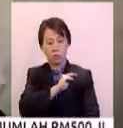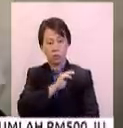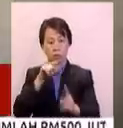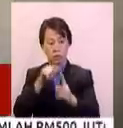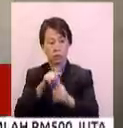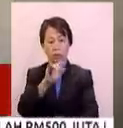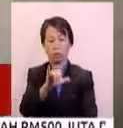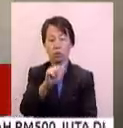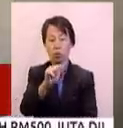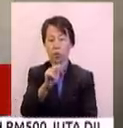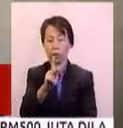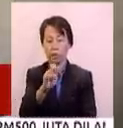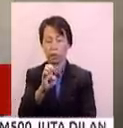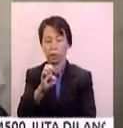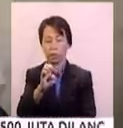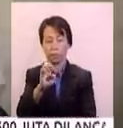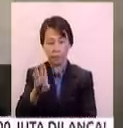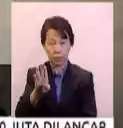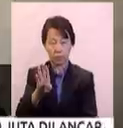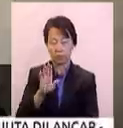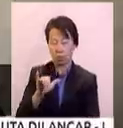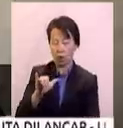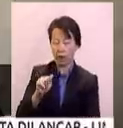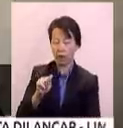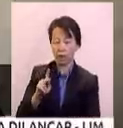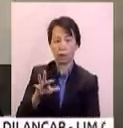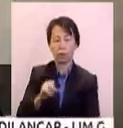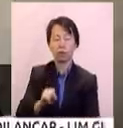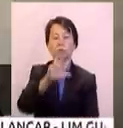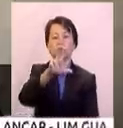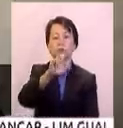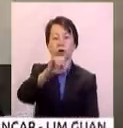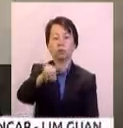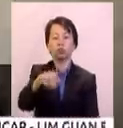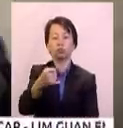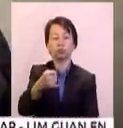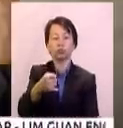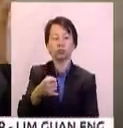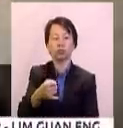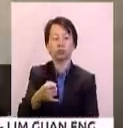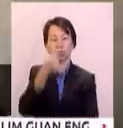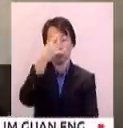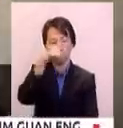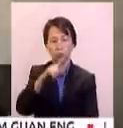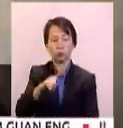YAKIP, iaitu Badan Kebajikan bagi Atlet, RM3 juta. This is on